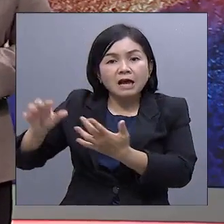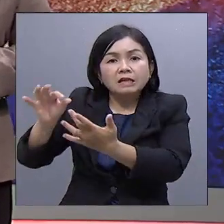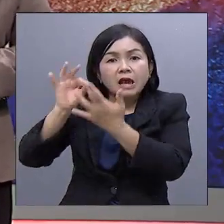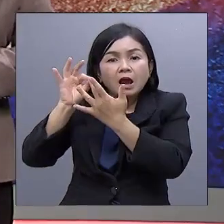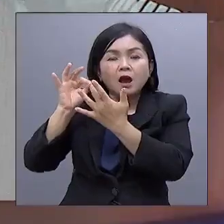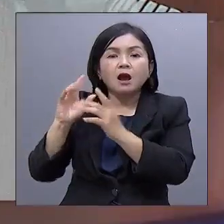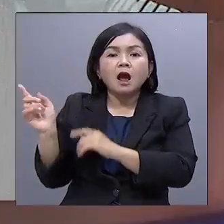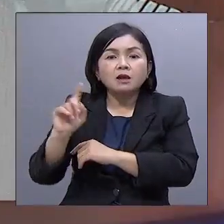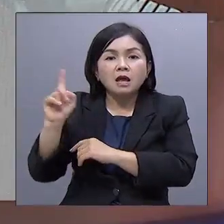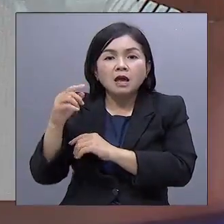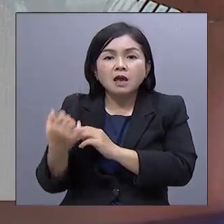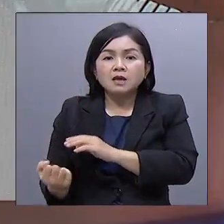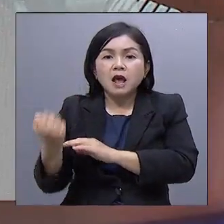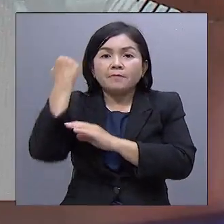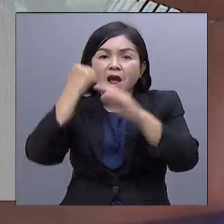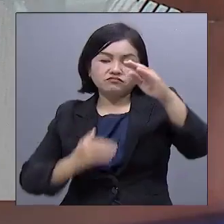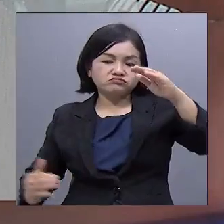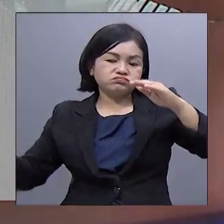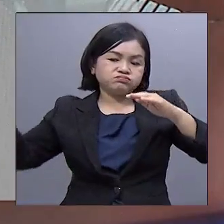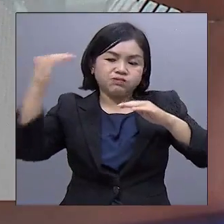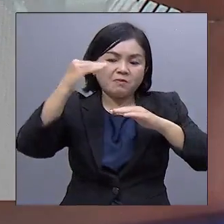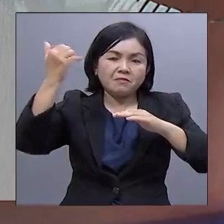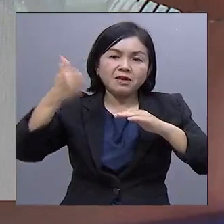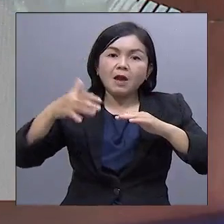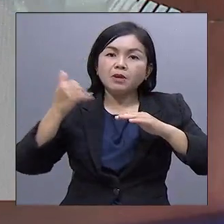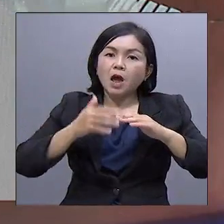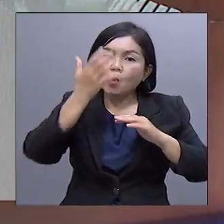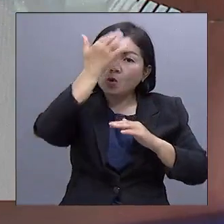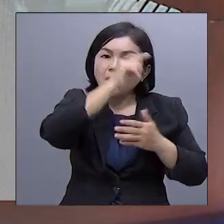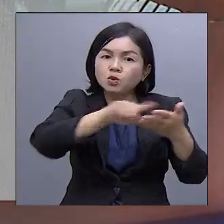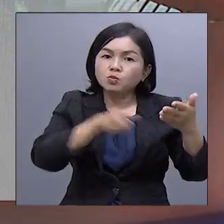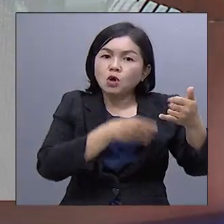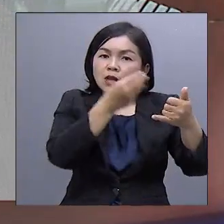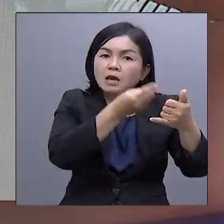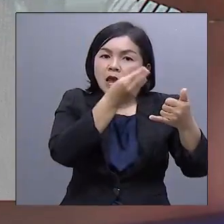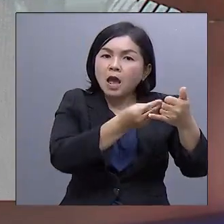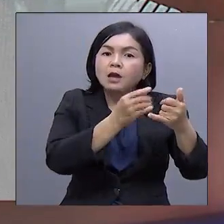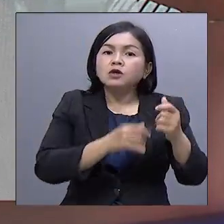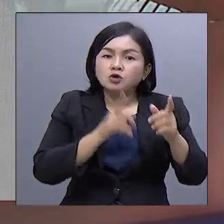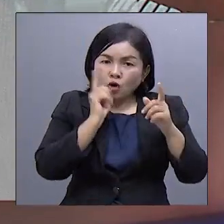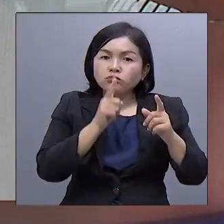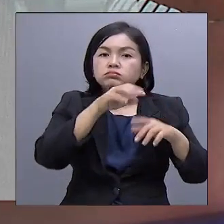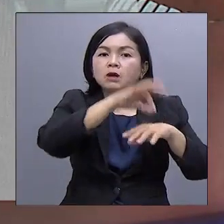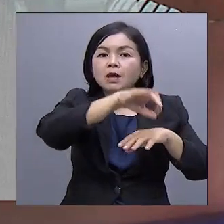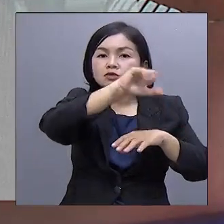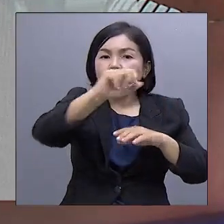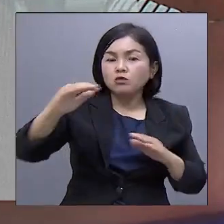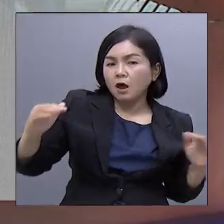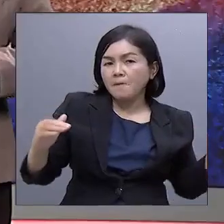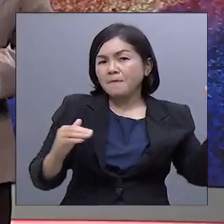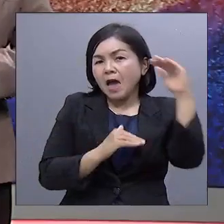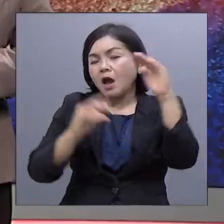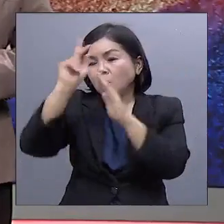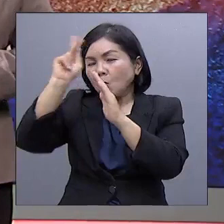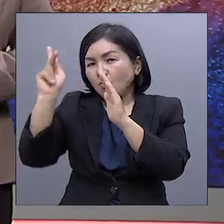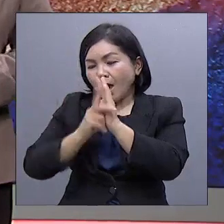เหนือกว่ารัฐสภาที่มาจากการเลือกตั้งและก็มาจากเสียงของประชาชนดังนั้นจึงควรจะเพิ่มอำนาจให้รัฐสภา